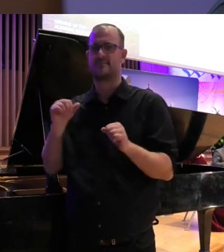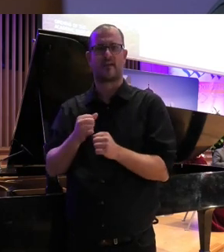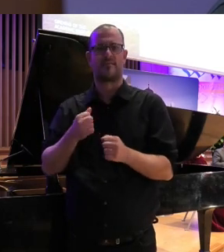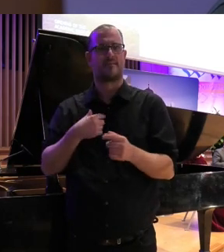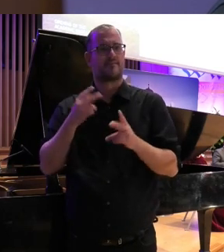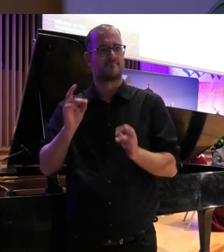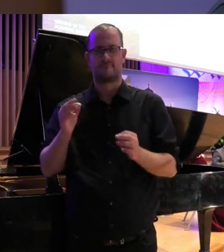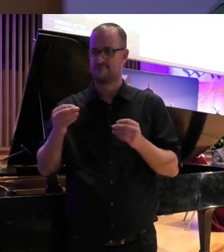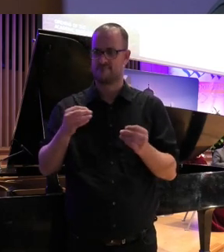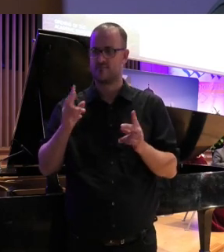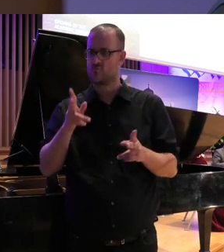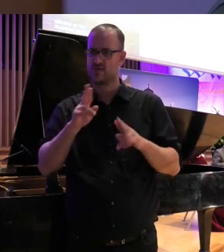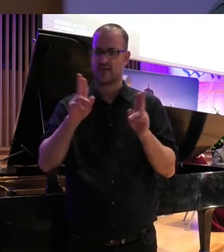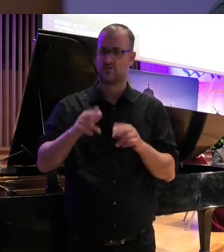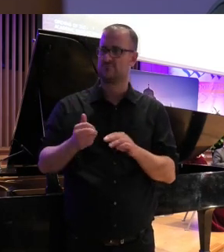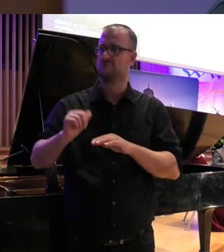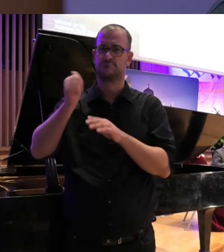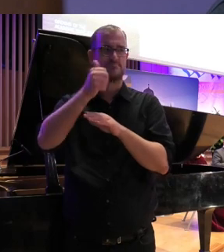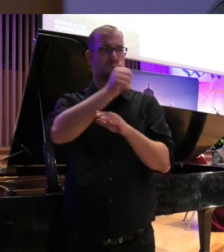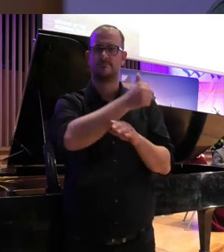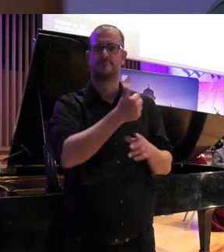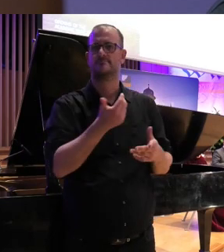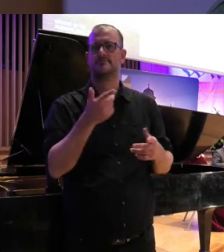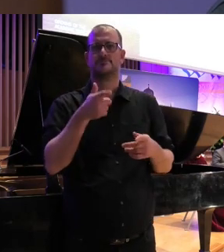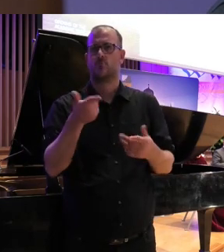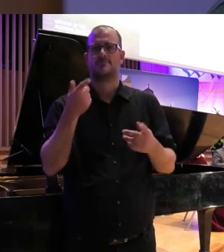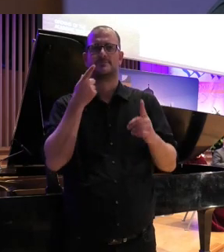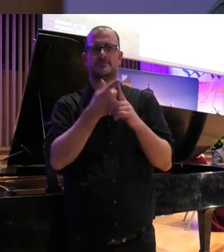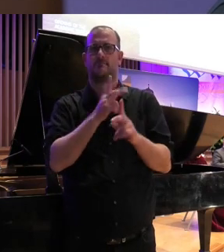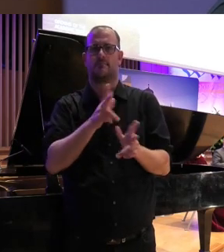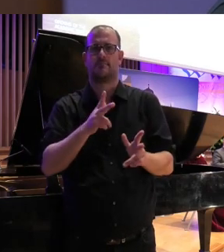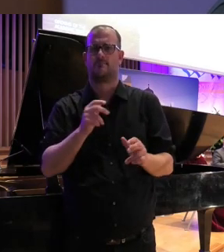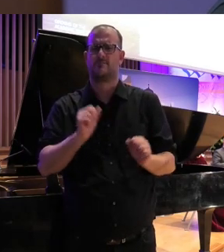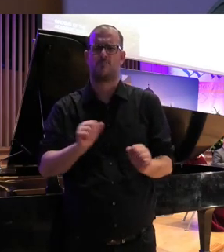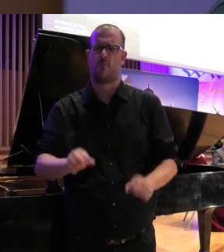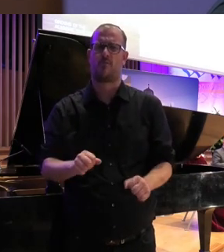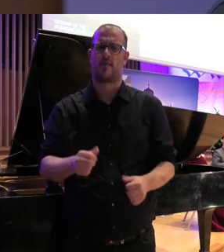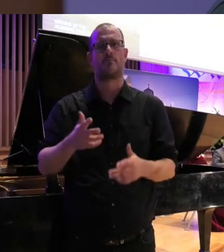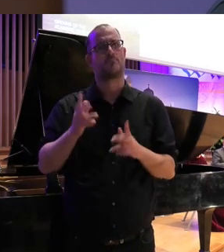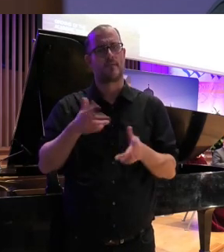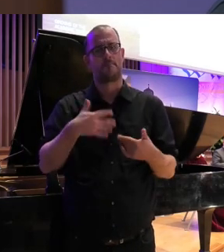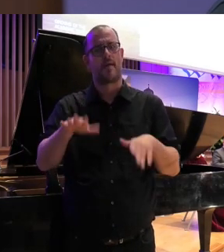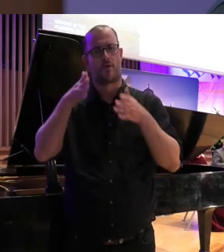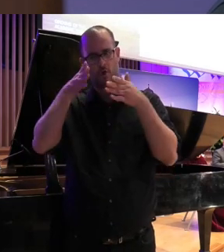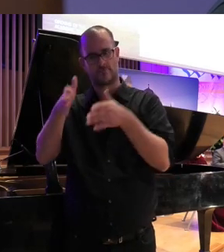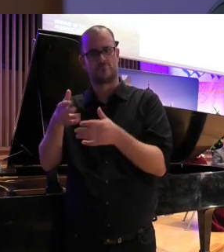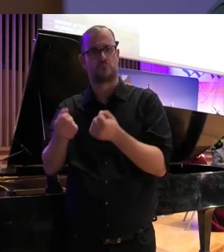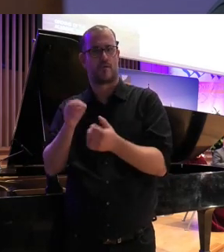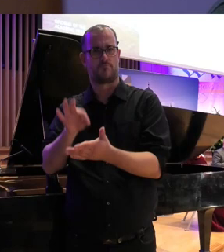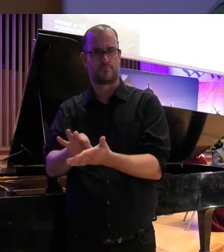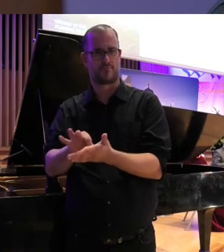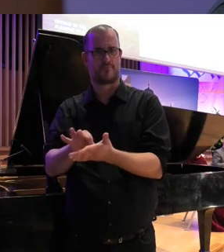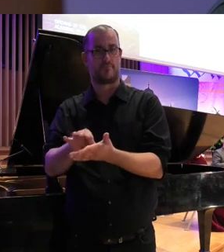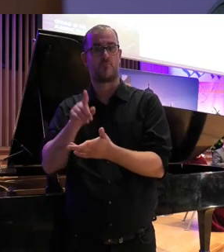Verfügung stehenden Mitteln internationale Spitze erreichen. Ich glaube, das ist ein Ziel, das ist unrealistisch. Dann wird man sich auf bestimmte Schwerpunkte konzentrieren und